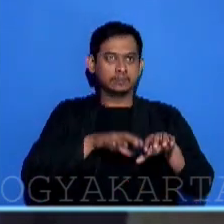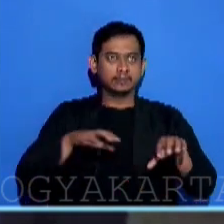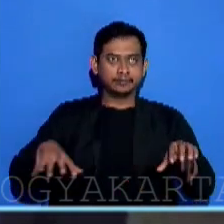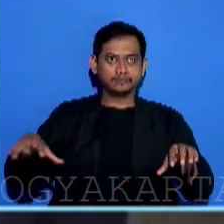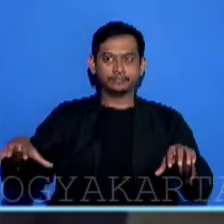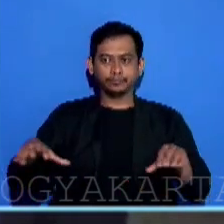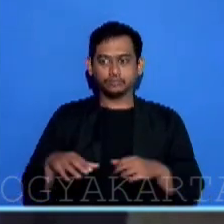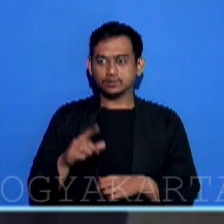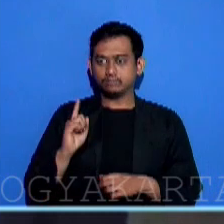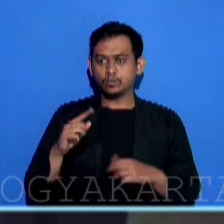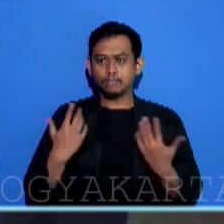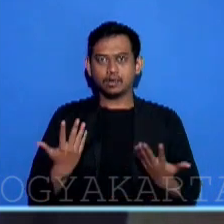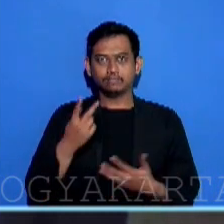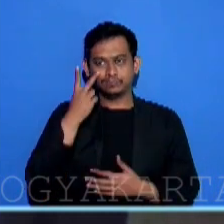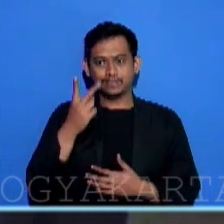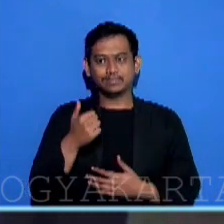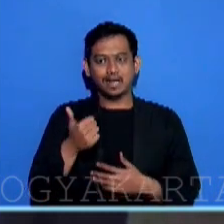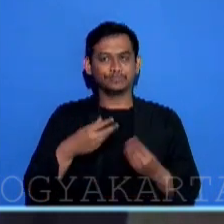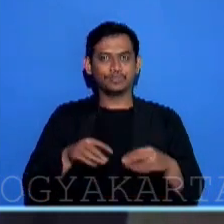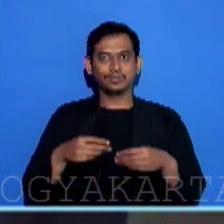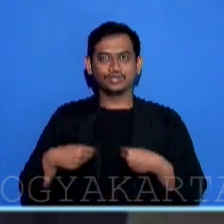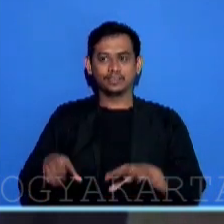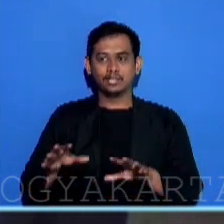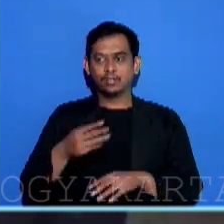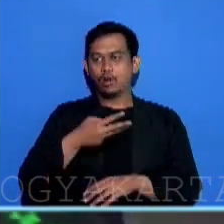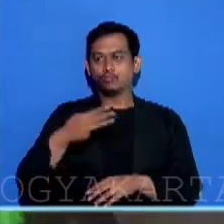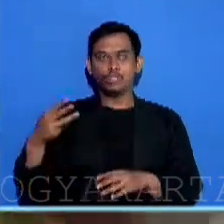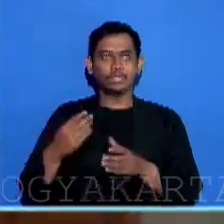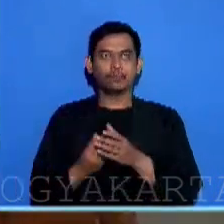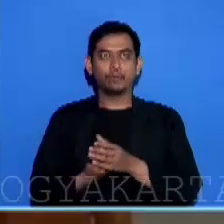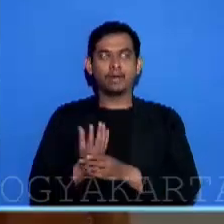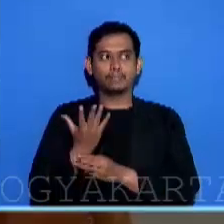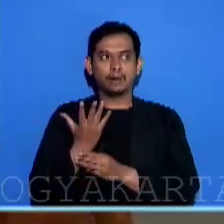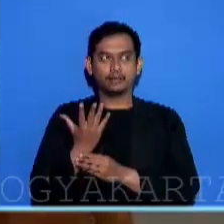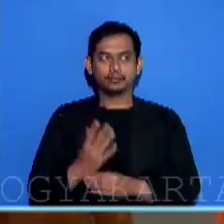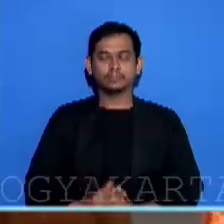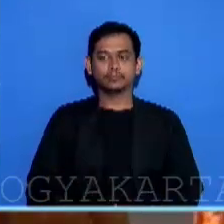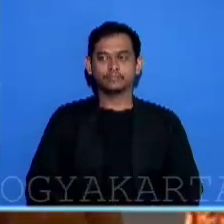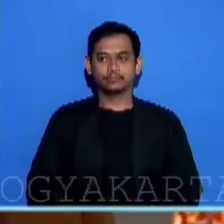karena dinilai telah layak jual dan membuktikan ekonomi tumbuh.